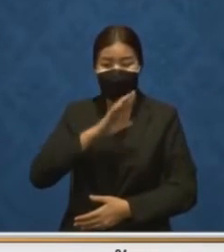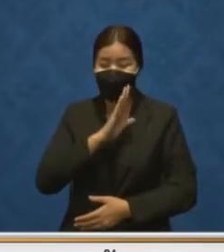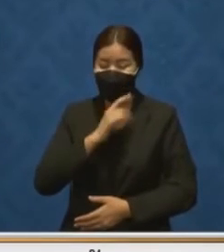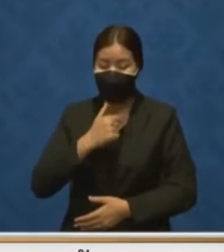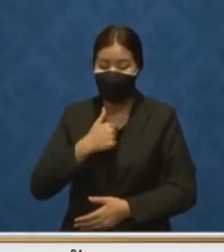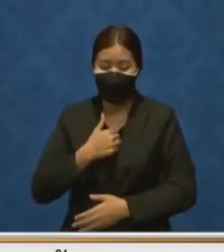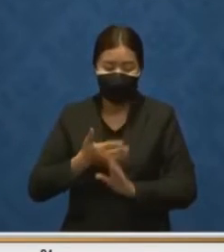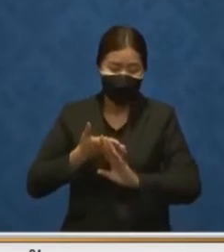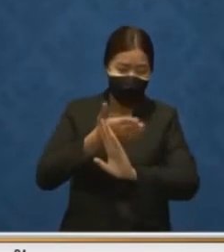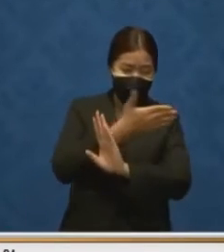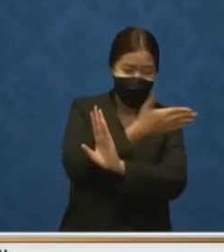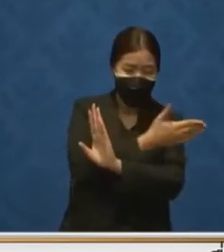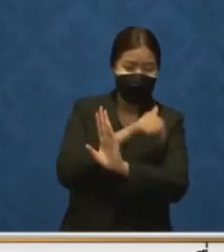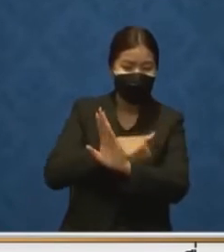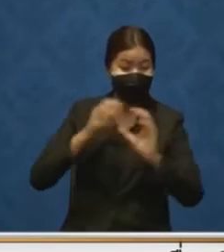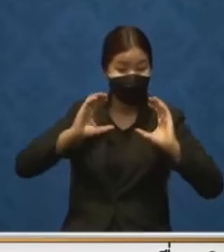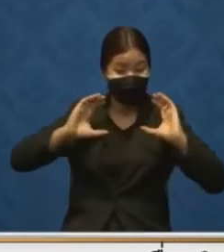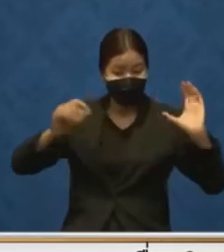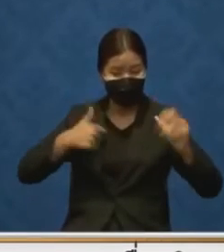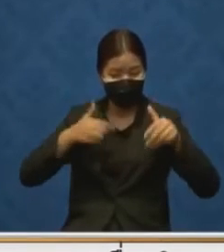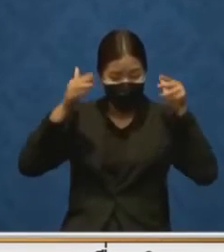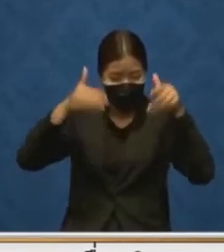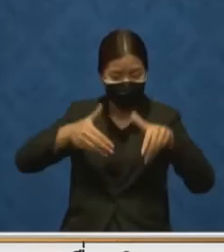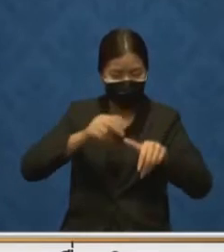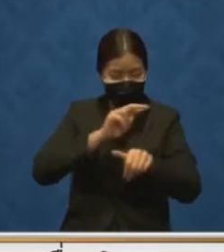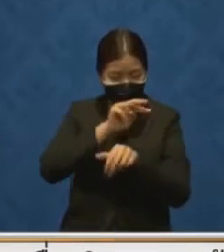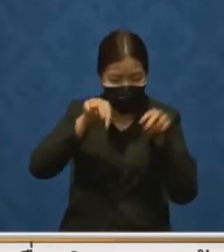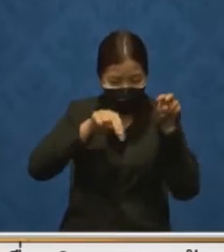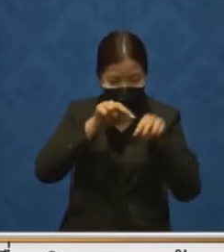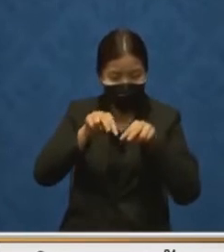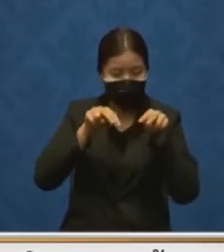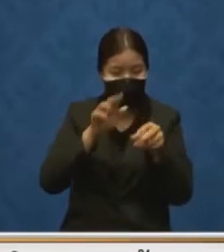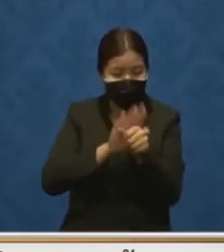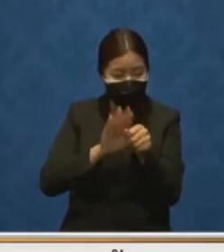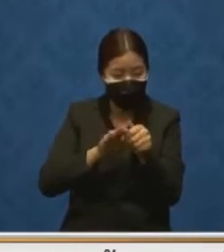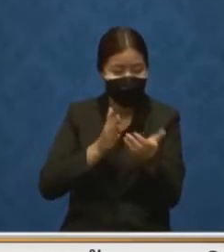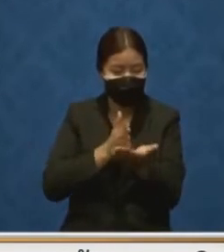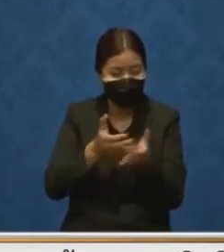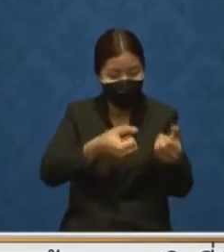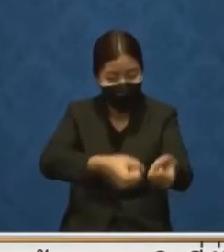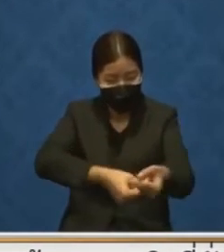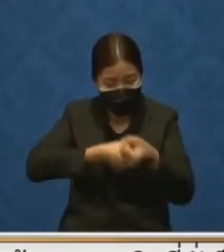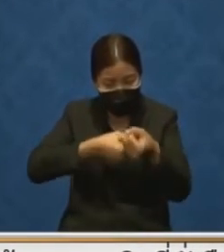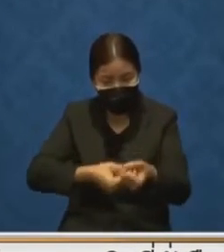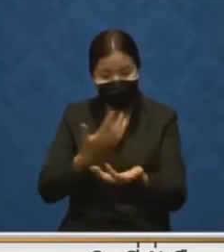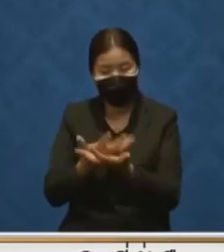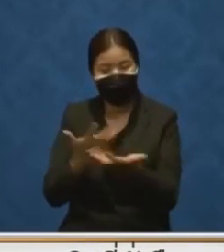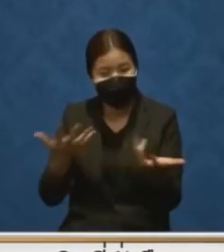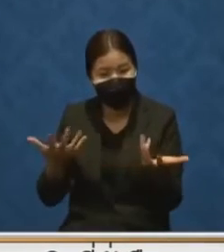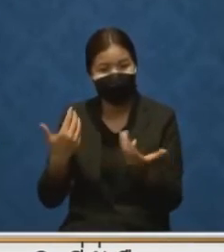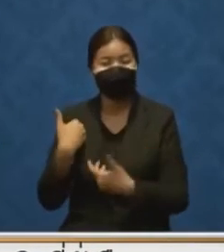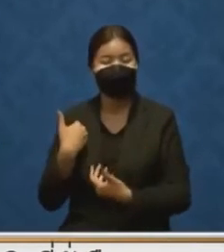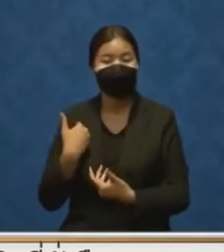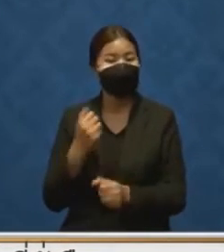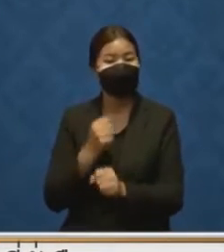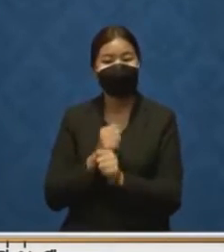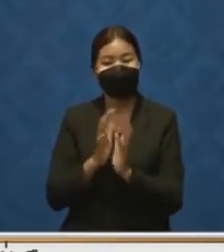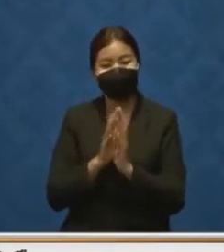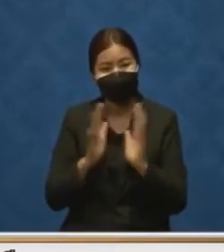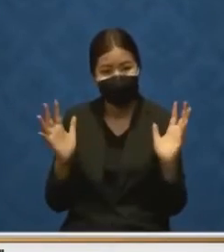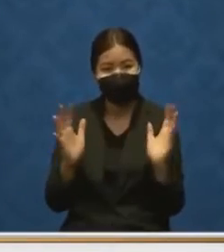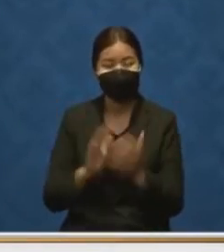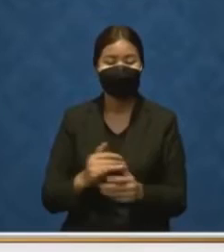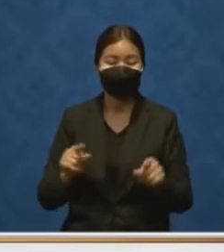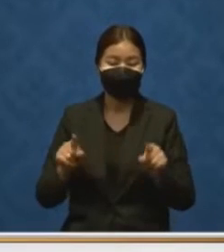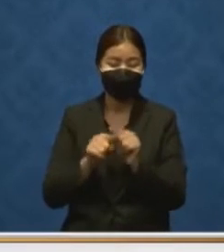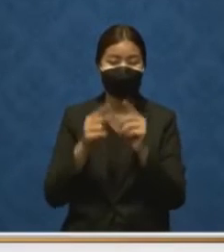เรีกเวลาที่ผ่านมารัฐบาลเอาใใส่เรื่องนี้หือไม่กระสวงกระเศษกระสงพานิทำอะไรไปมงเราทำหายเรื่องท่านย